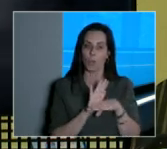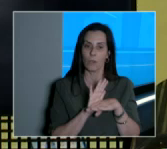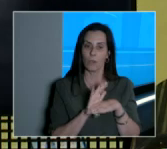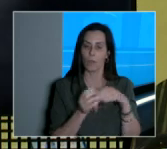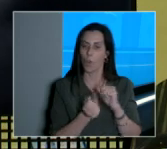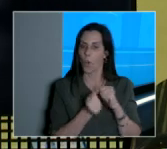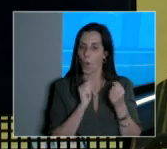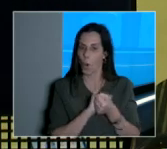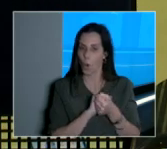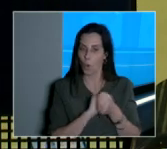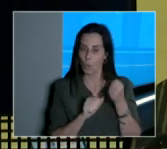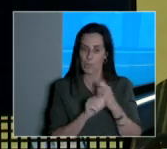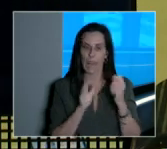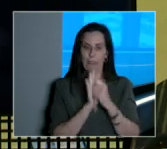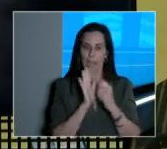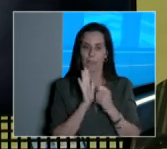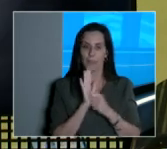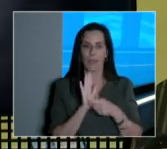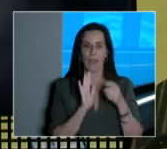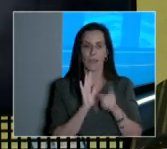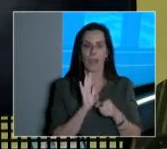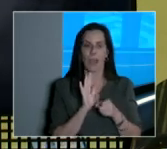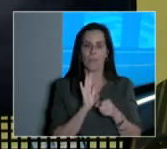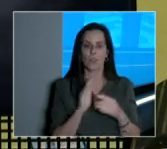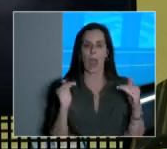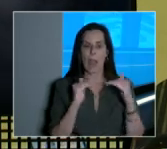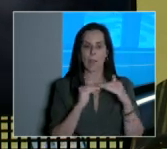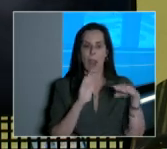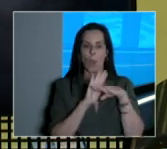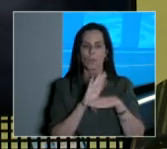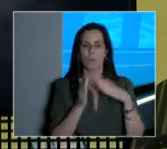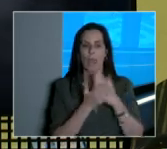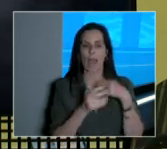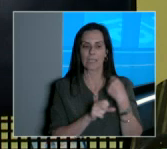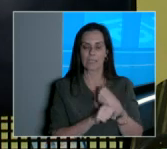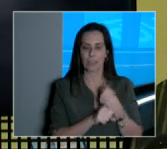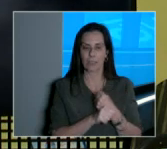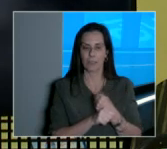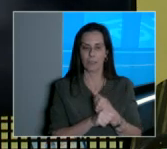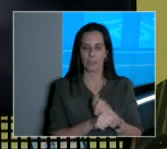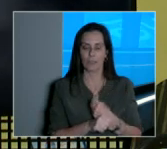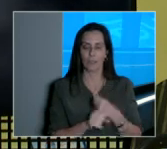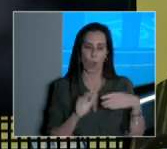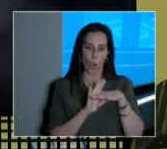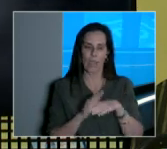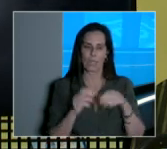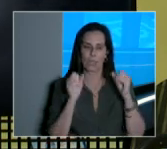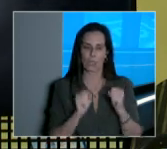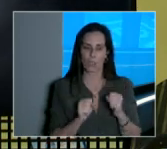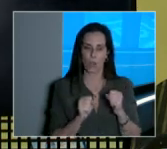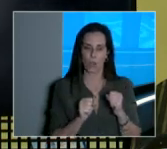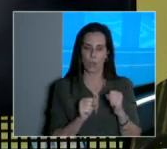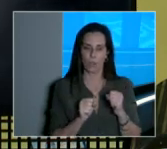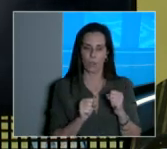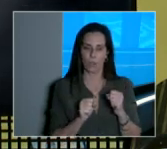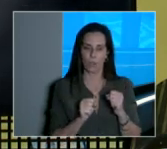או מתקינה איזושהי תקנה, את חייבת שזה יהיה בהלימה לחוקים שחוקקת והגדרת אותם כחוקי יסוד.